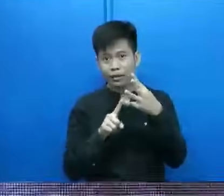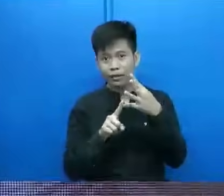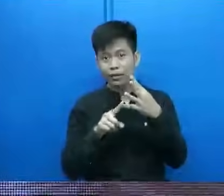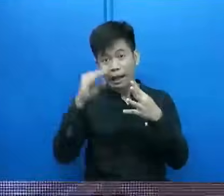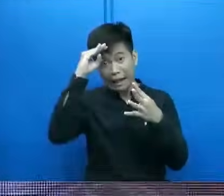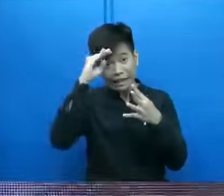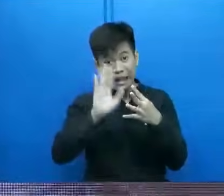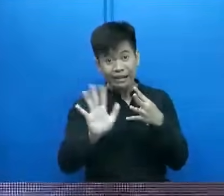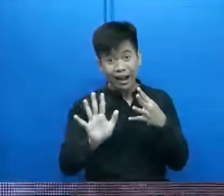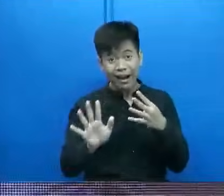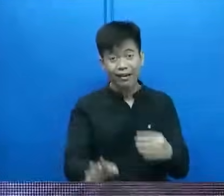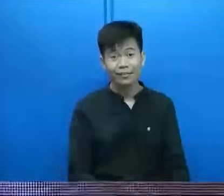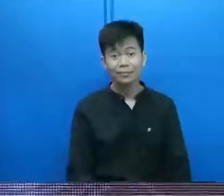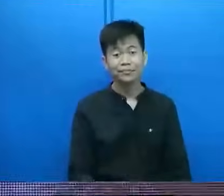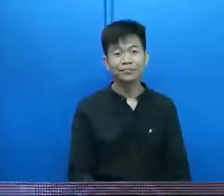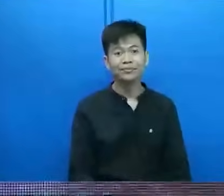Ikhwan gak ada?